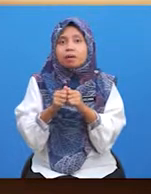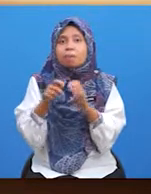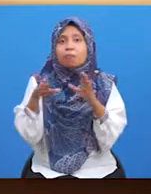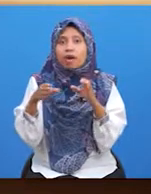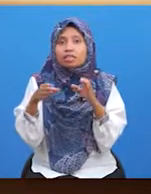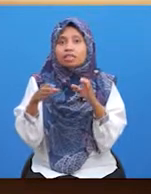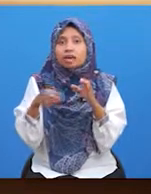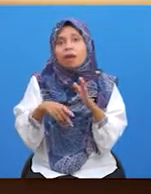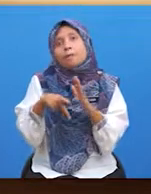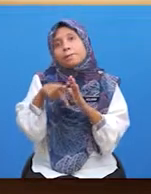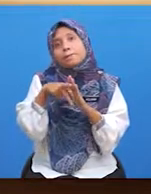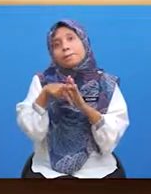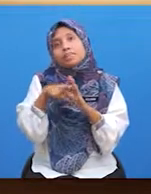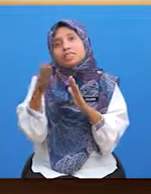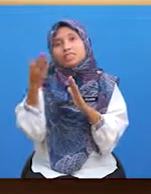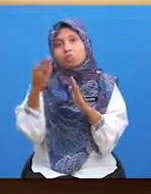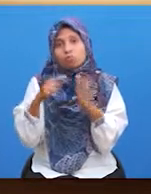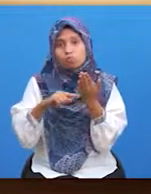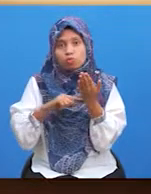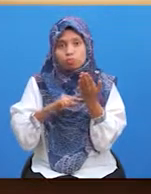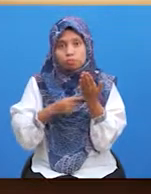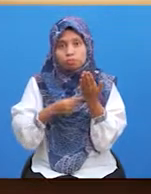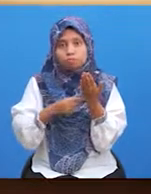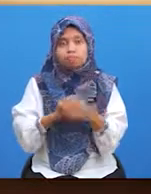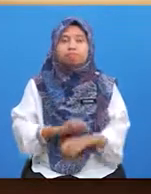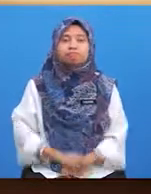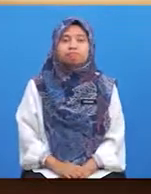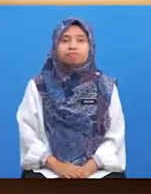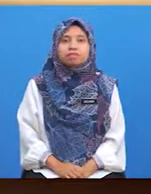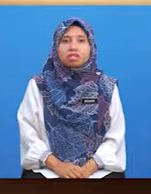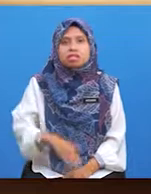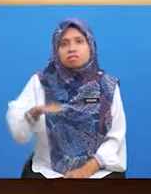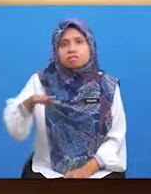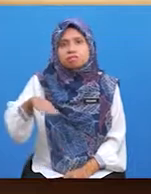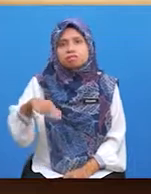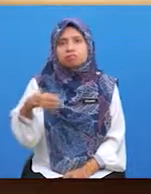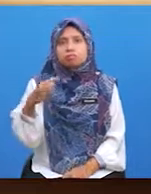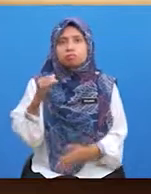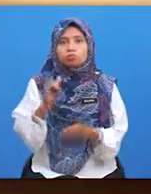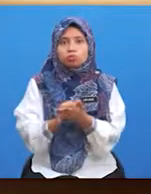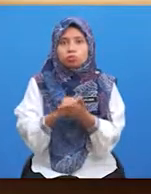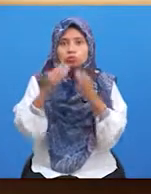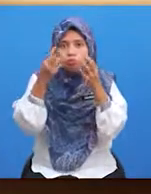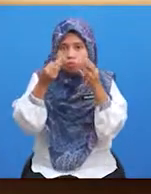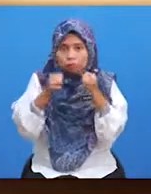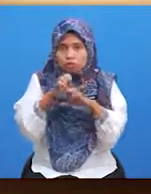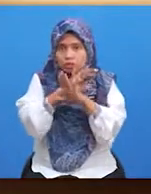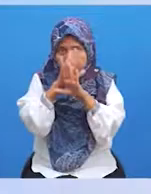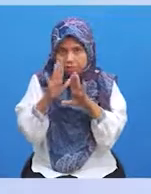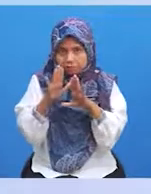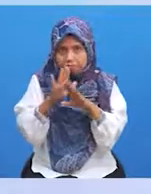pendahuluan? Sebelum cikgu ulas lebih lanjut, suka cikgu jelaskan terlebih